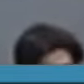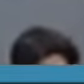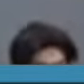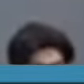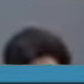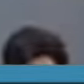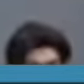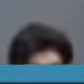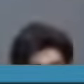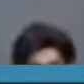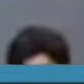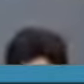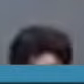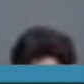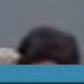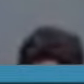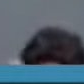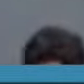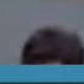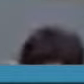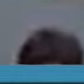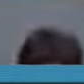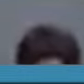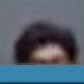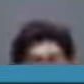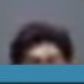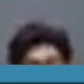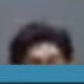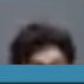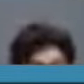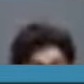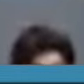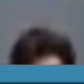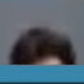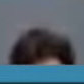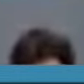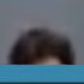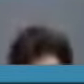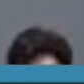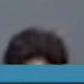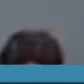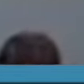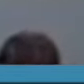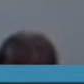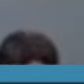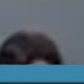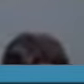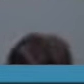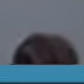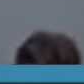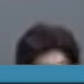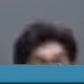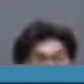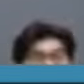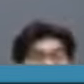986,807 ไร่ซึ่งเป็นแหล่งปลูกข้าวหอมมะลิที่สำคัญของจังหวัดได้ขอรับการสนับสนุนจากรัฐบาลจำนวน15โครงการงบประมาณรวม200ล้านบ